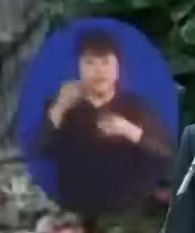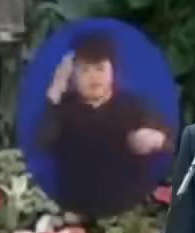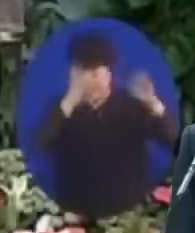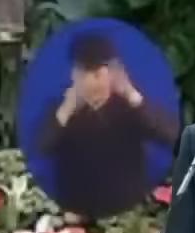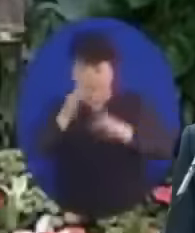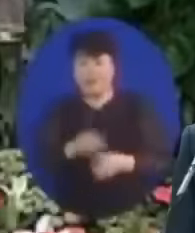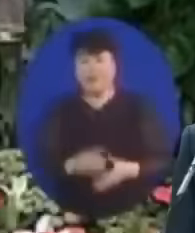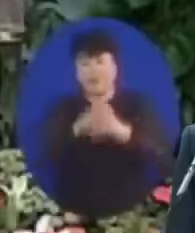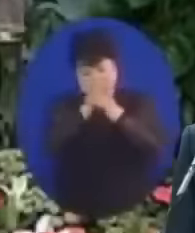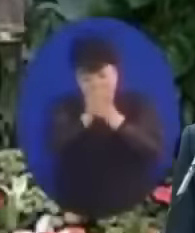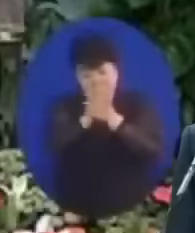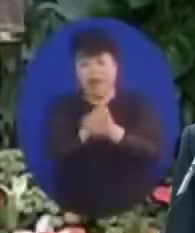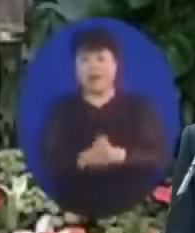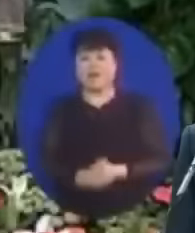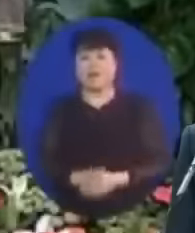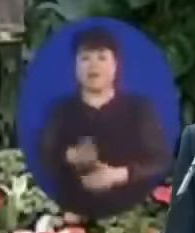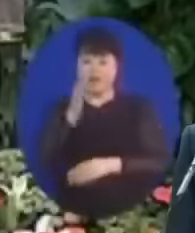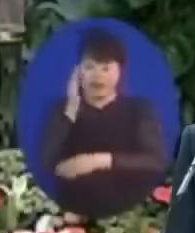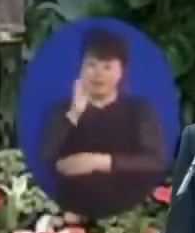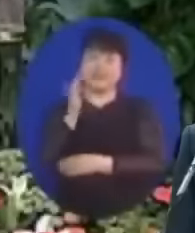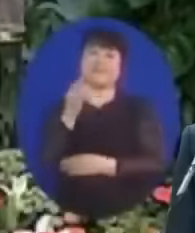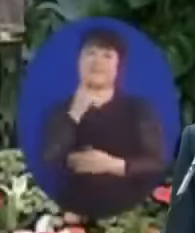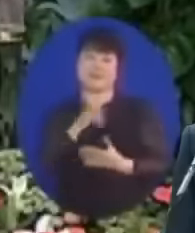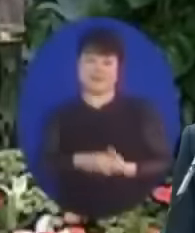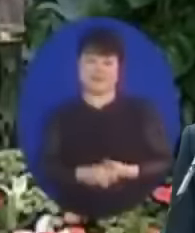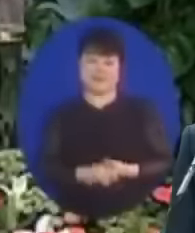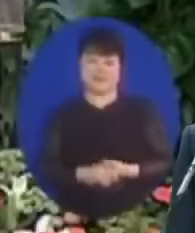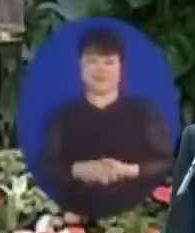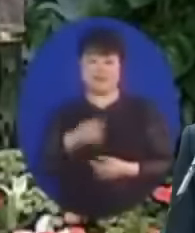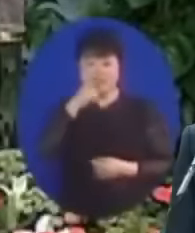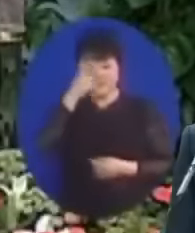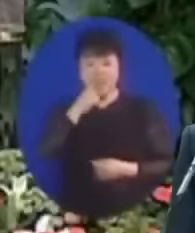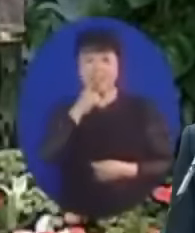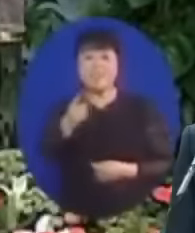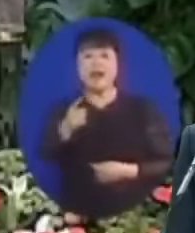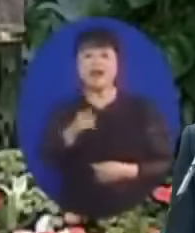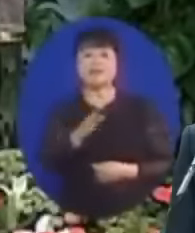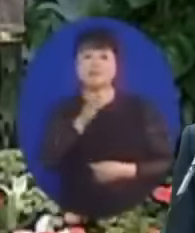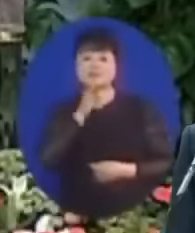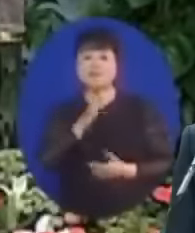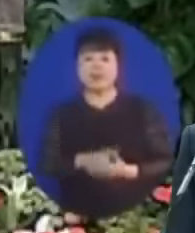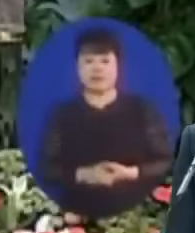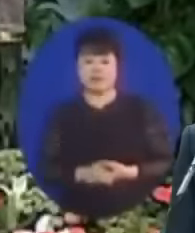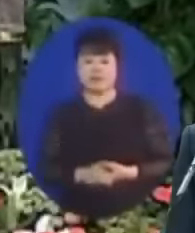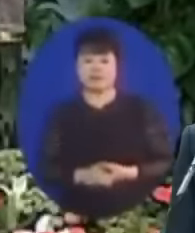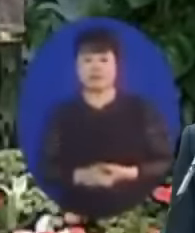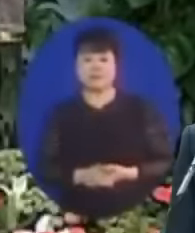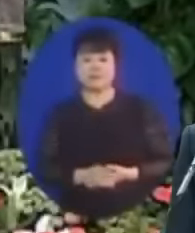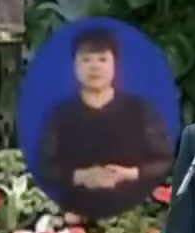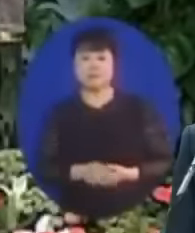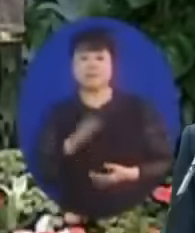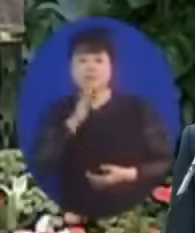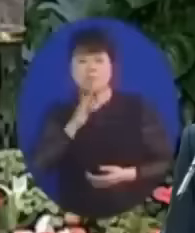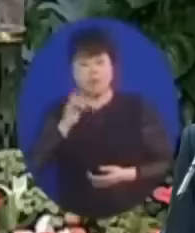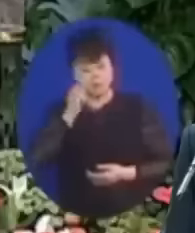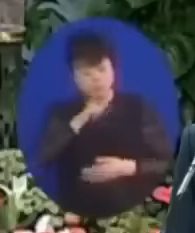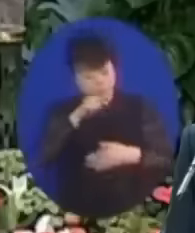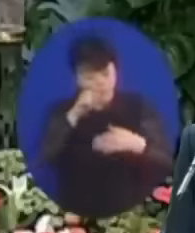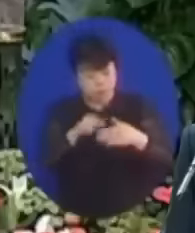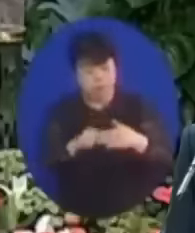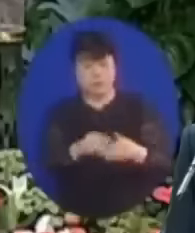찾으며 기도하고 간구하게 되는 것입니다. 서양 격언에 참호 속에는 무신을 놓은 자가 없다라고